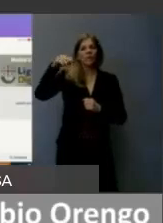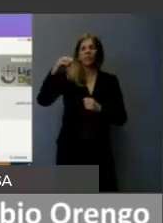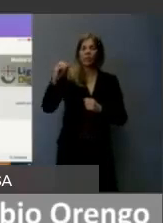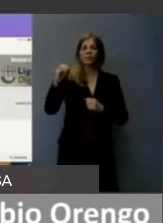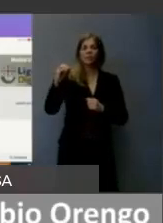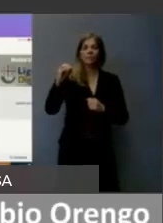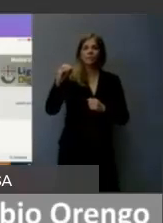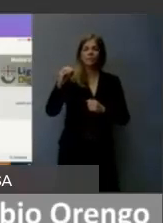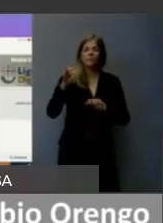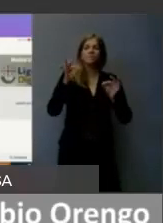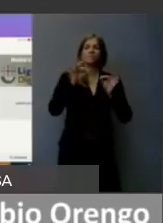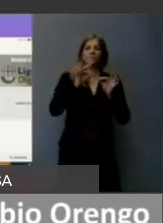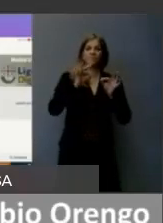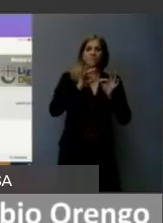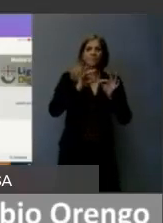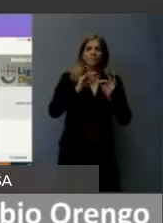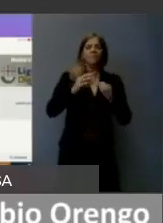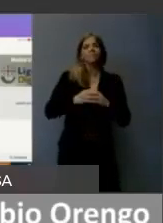Favorevole.